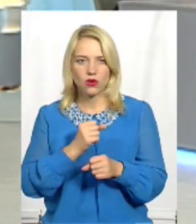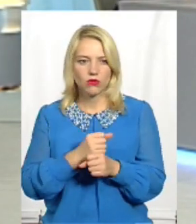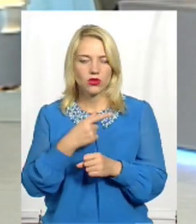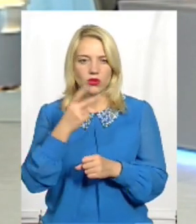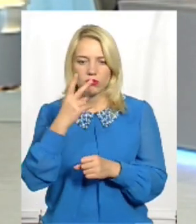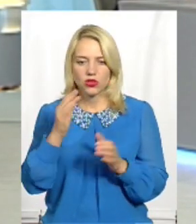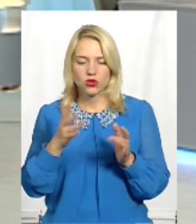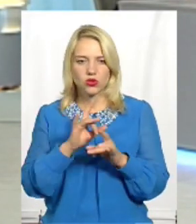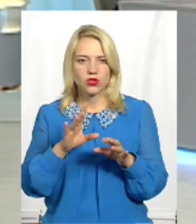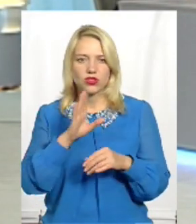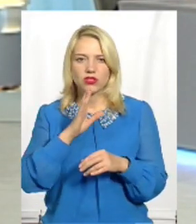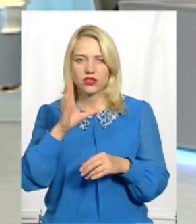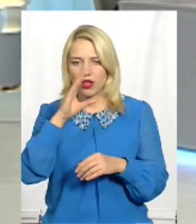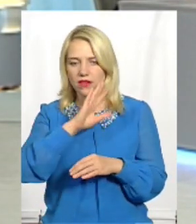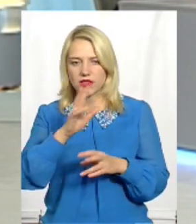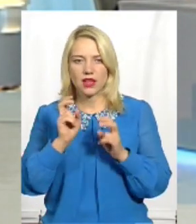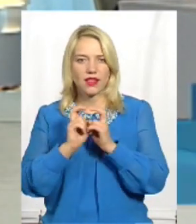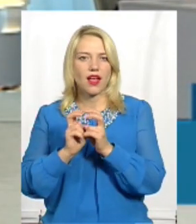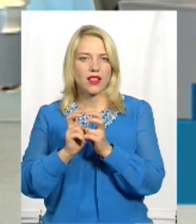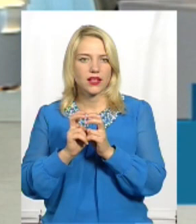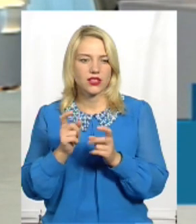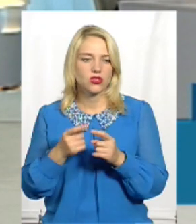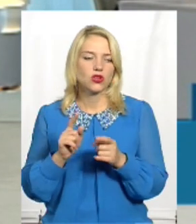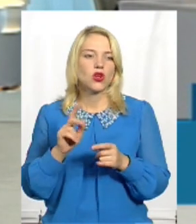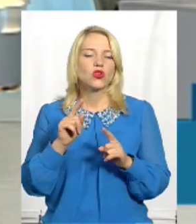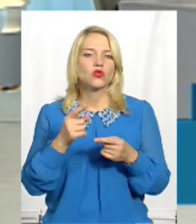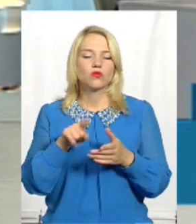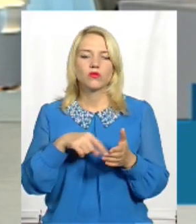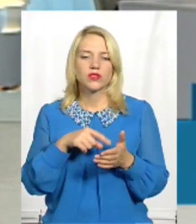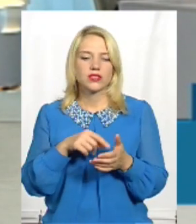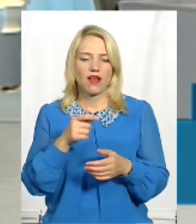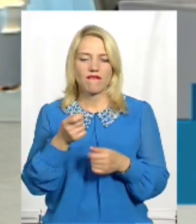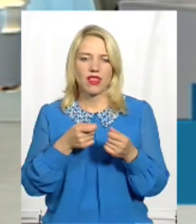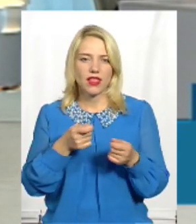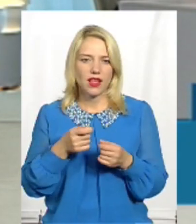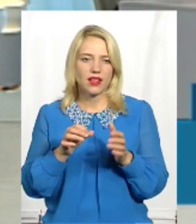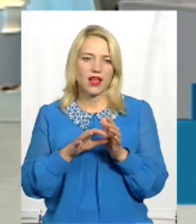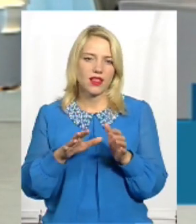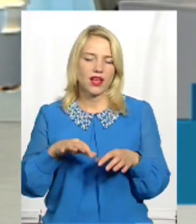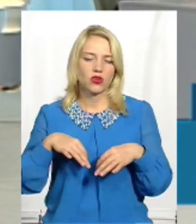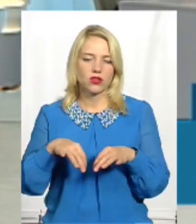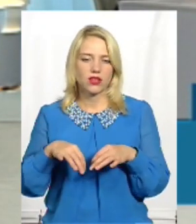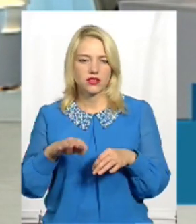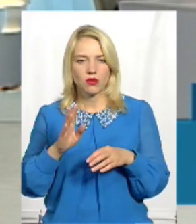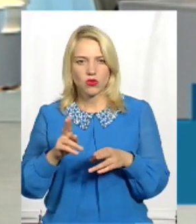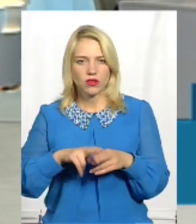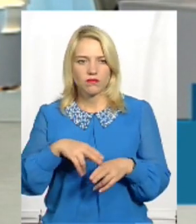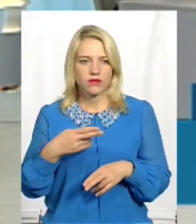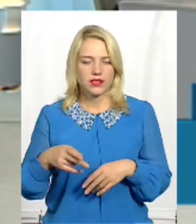що не встигла жінка на електричку. Чи буде міська влада чи електронтранс якось покривати такі збитки?